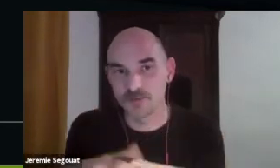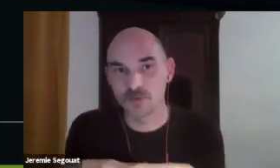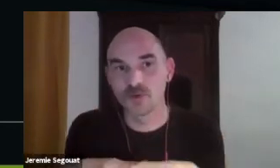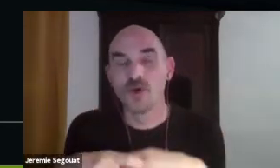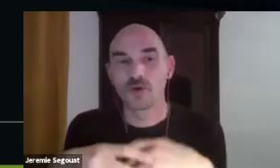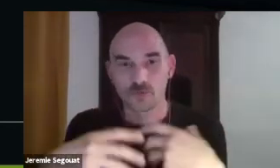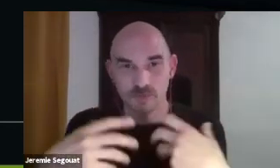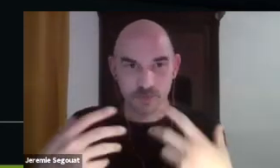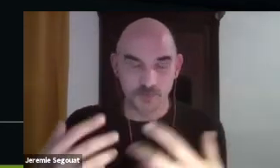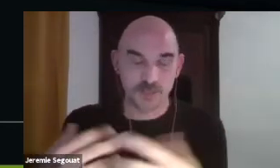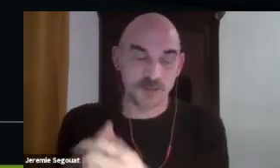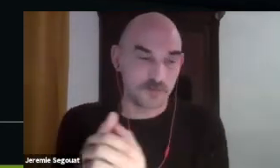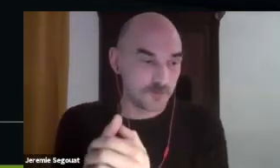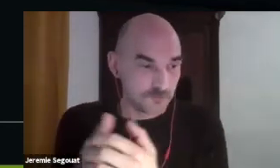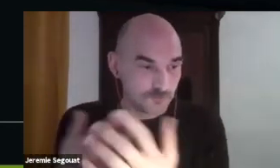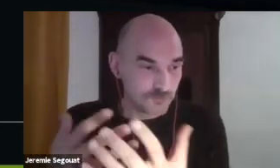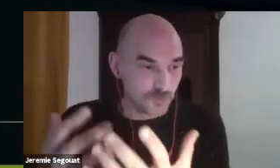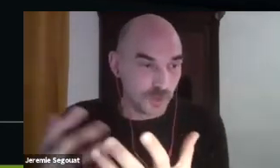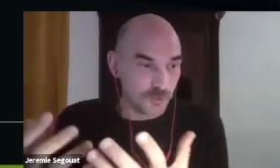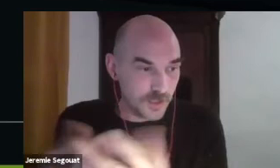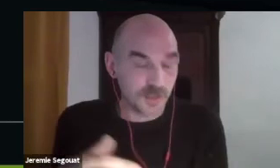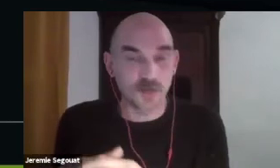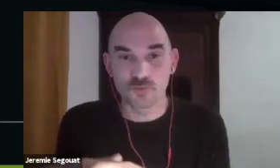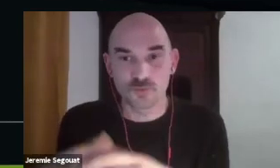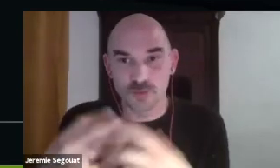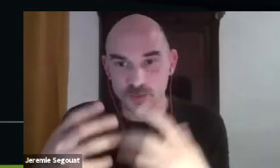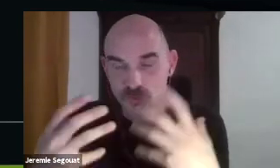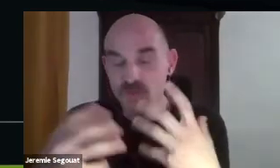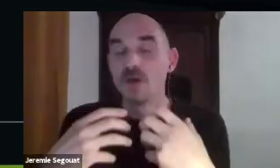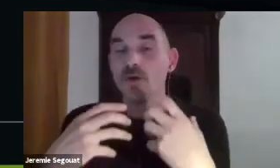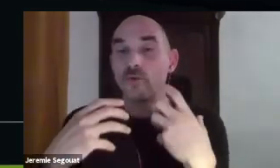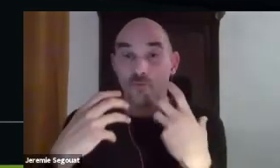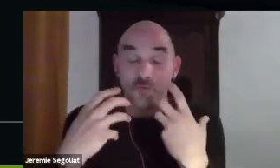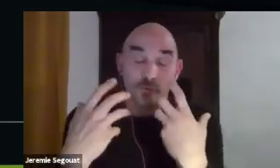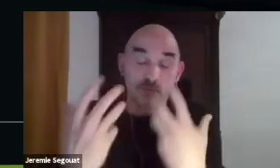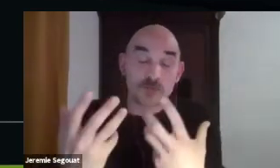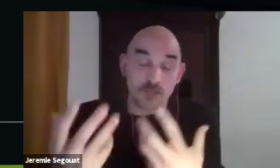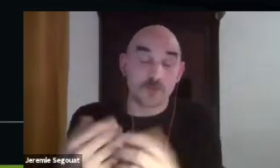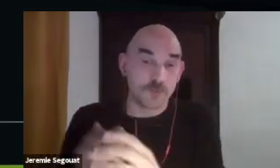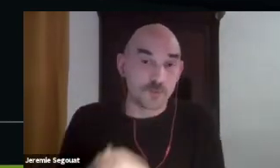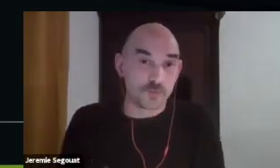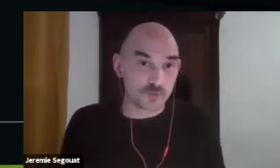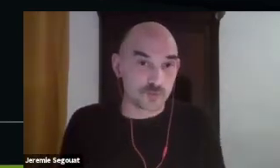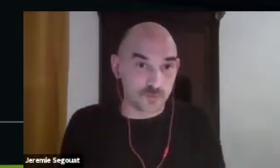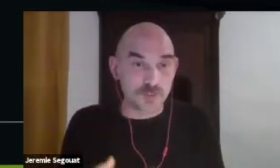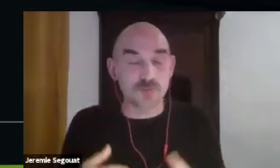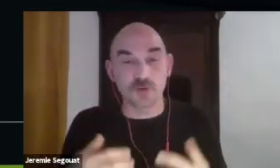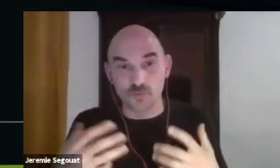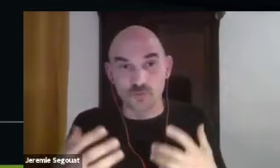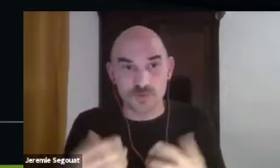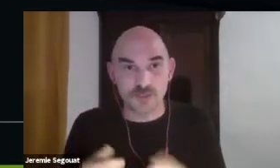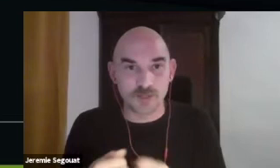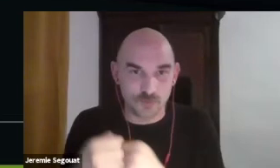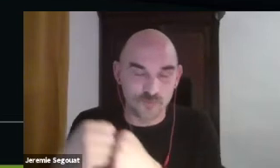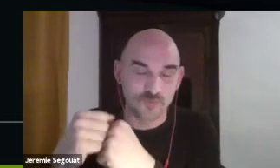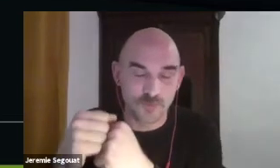ce qui fait que quand on va exprimer des de la colère ou tout un tas de choses qu'on va retranscrire normalement plutôt sur son visage on va le